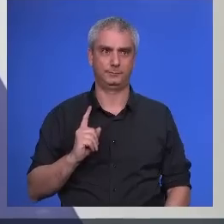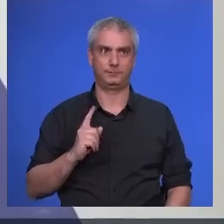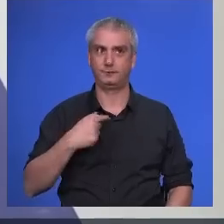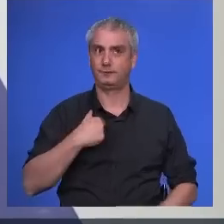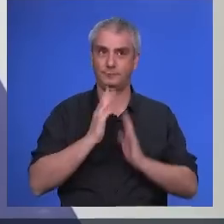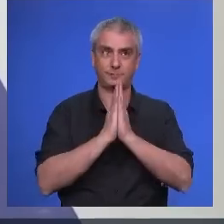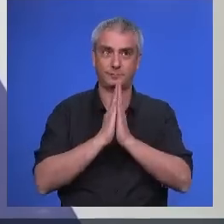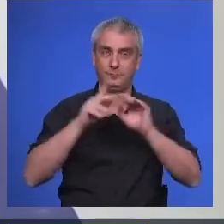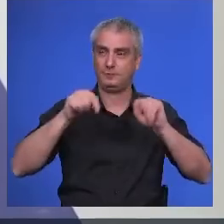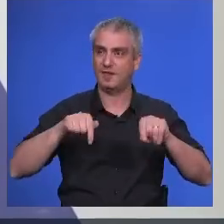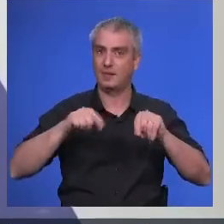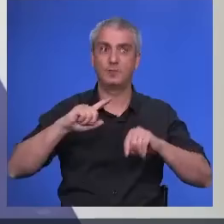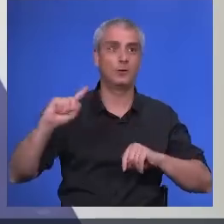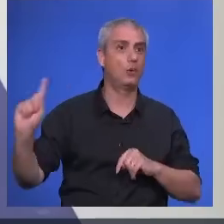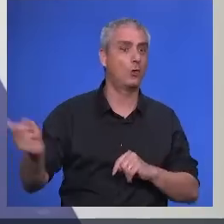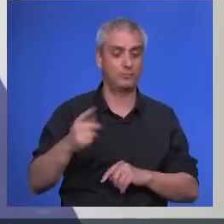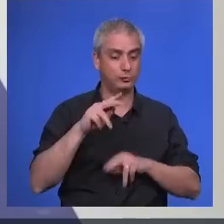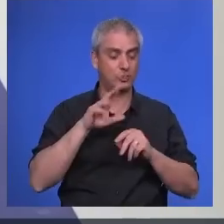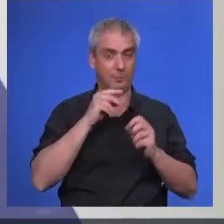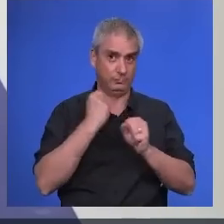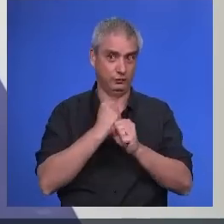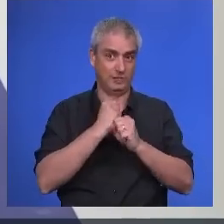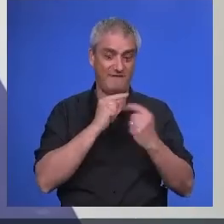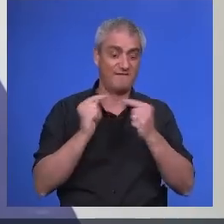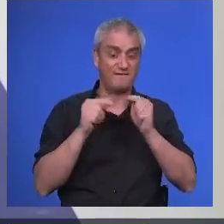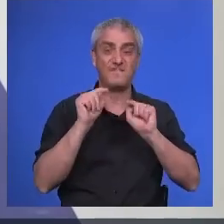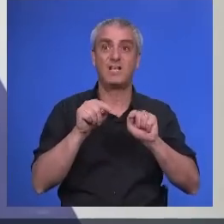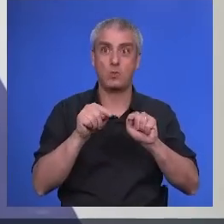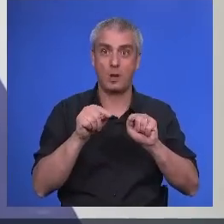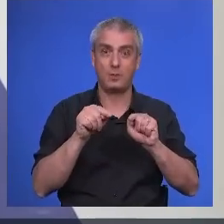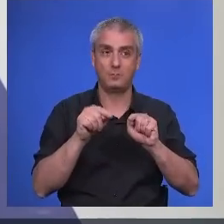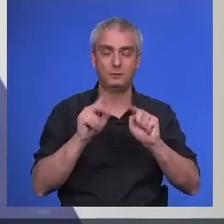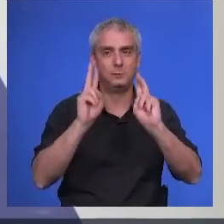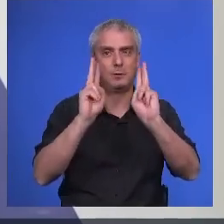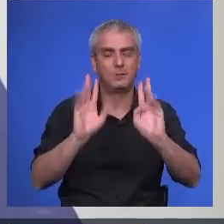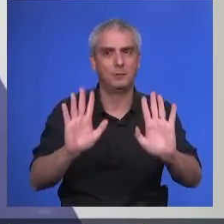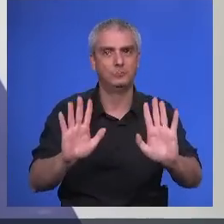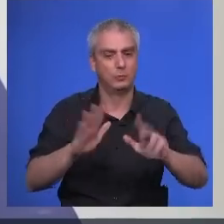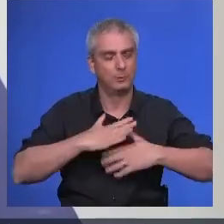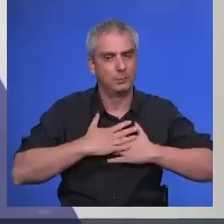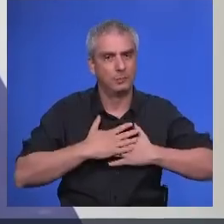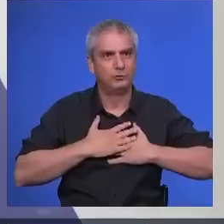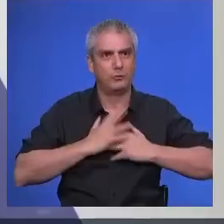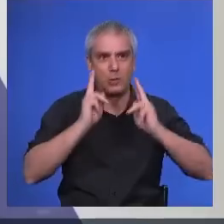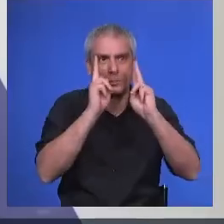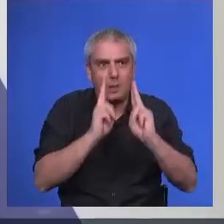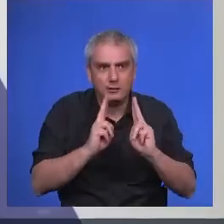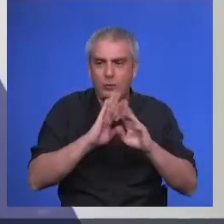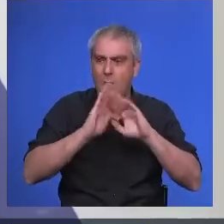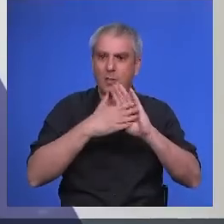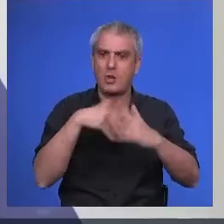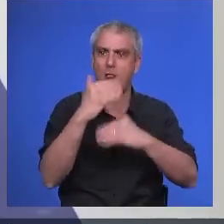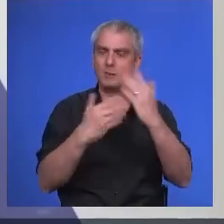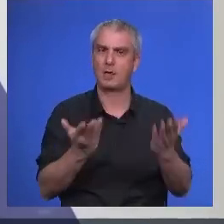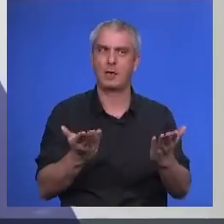מכאן לכל מי שעוסק בוויכוח, תעצרו רגע, תנשמו, תעצרו רגע גם את כל התהליך, תנשמו